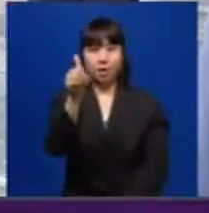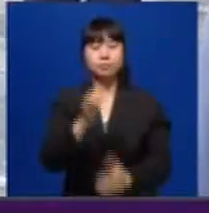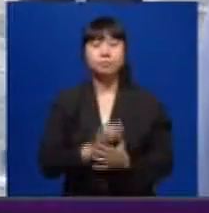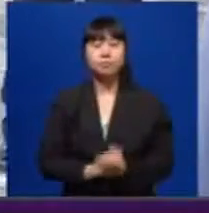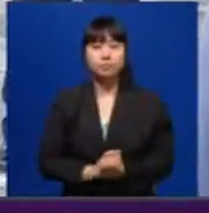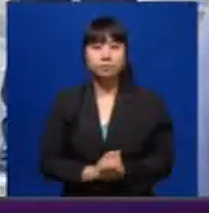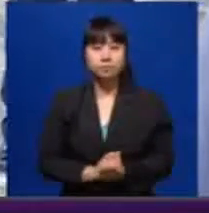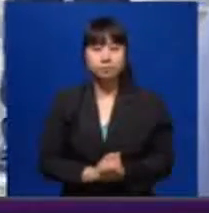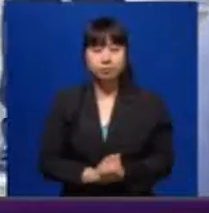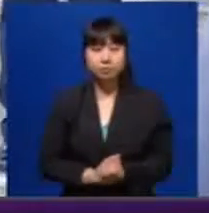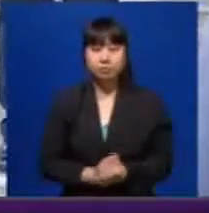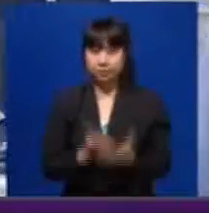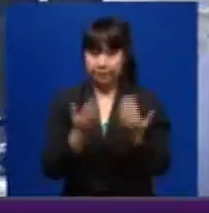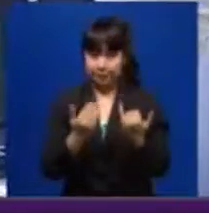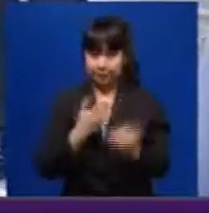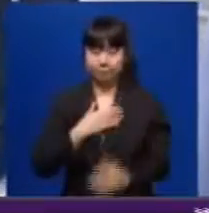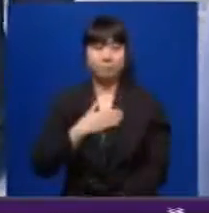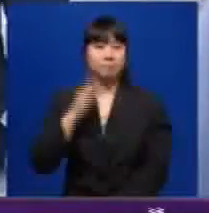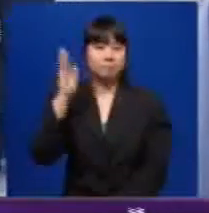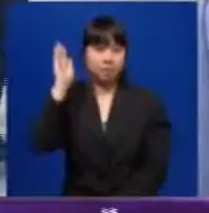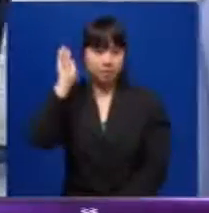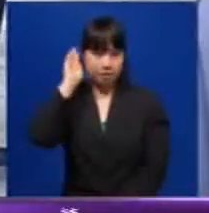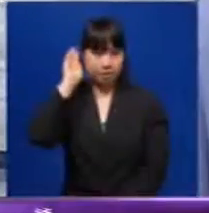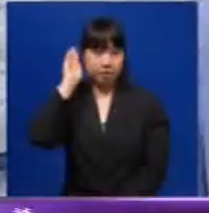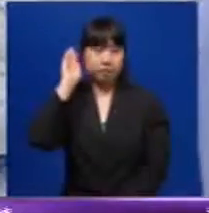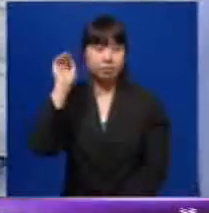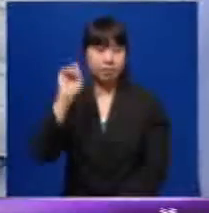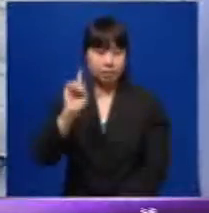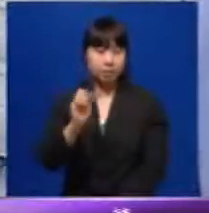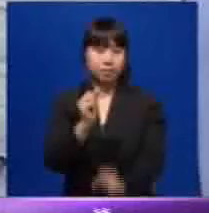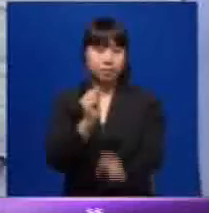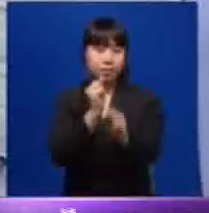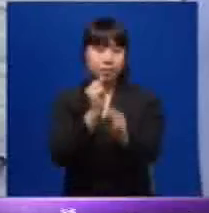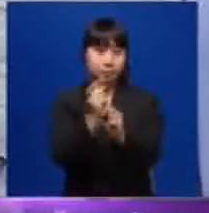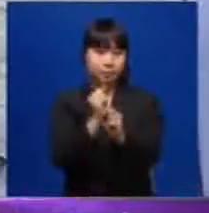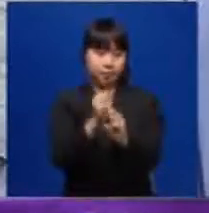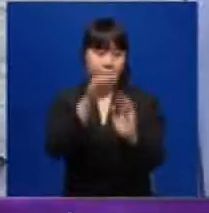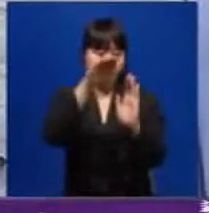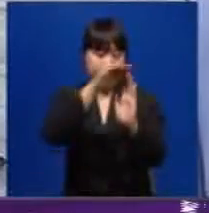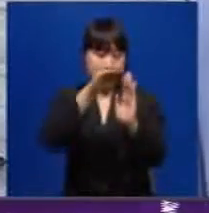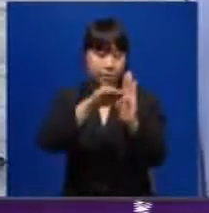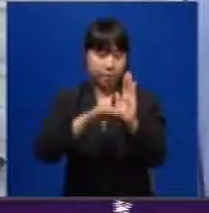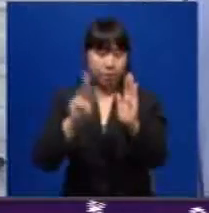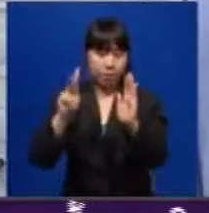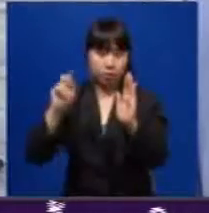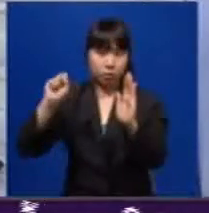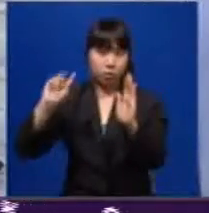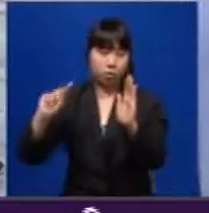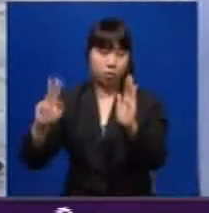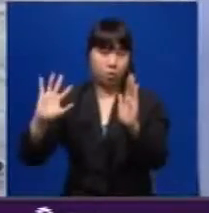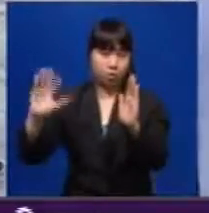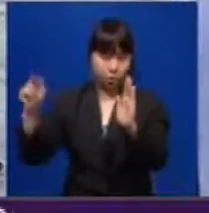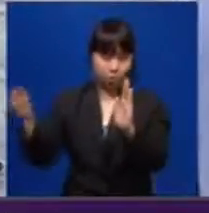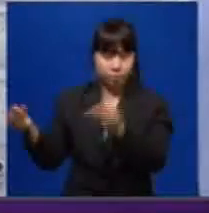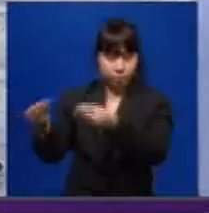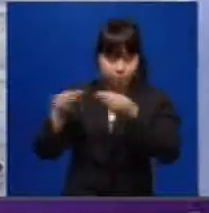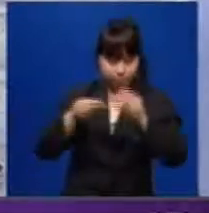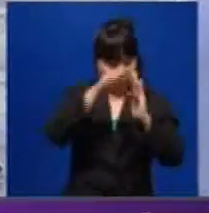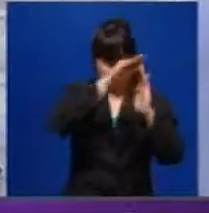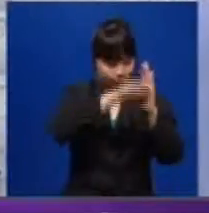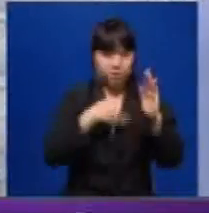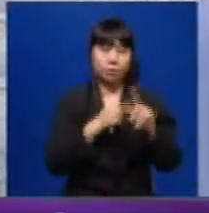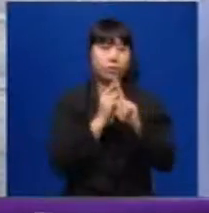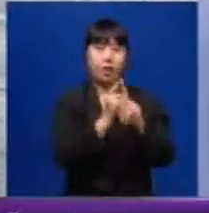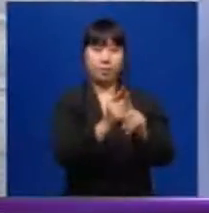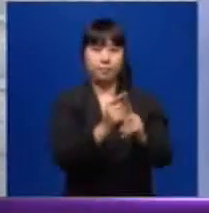นั้นเราเชื่อมั่นว่าการเดินไปตามกระบวนการที่กสทช.กำหนดไว้ของเราน่าจะเป็นไปตามนั้นนะ